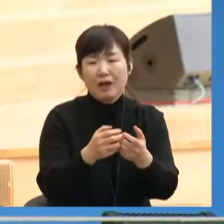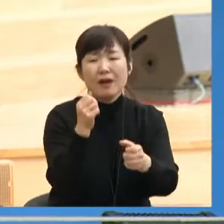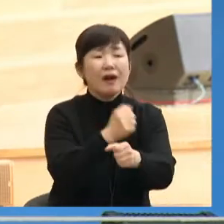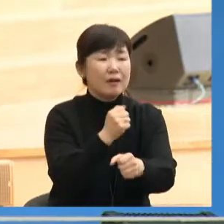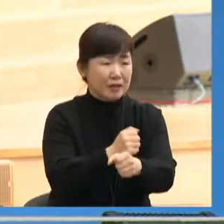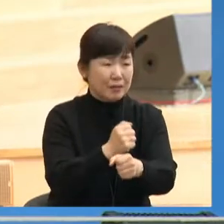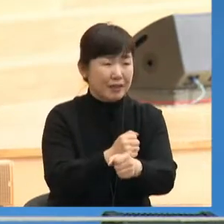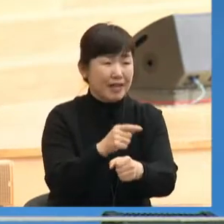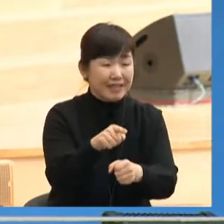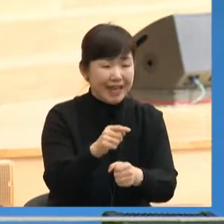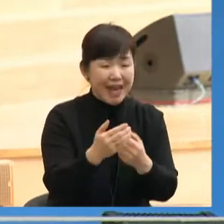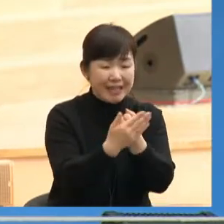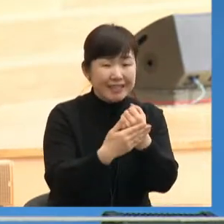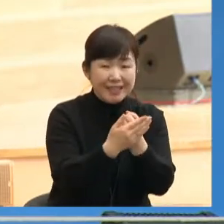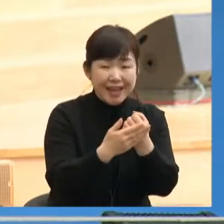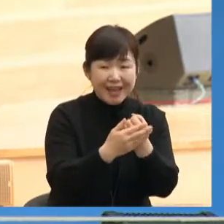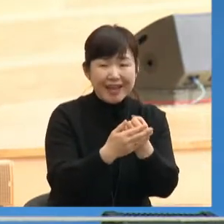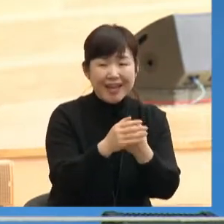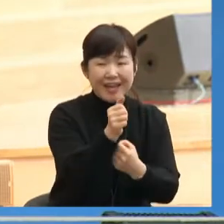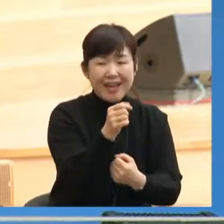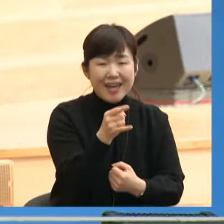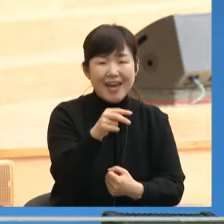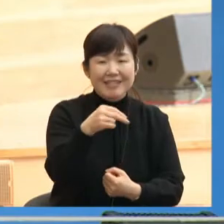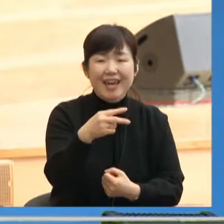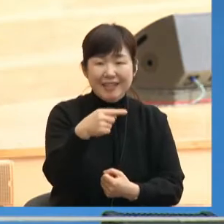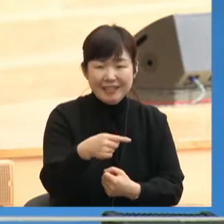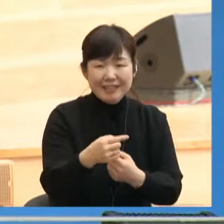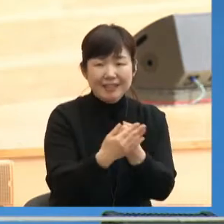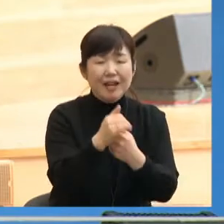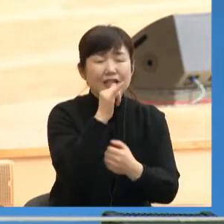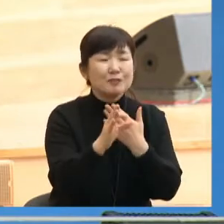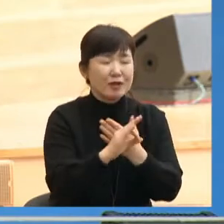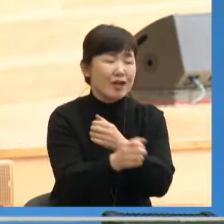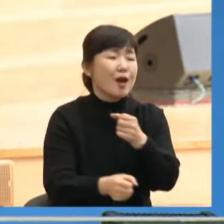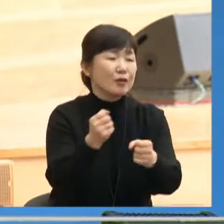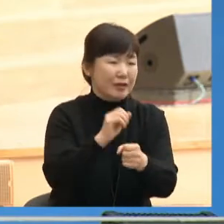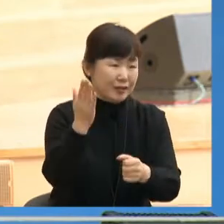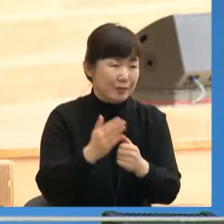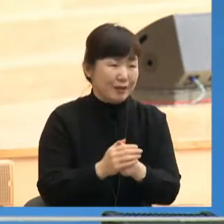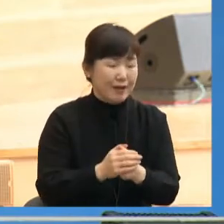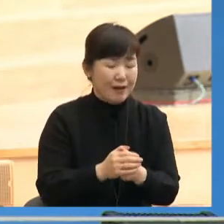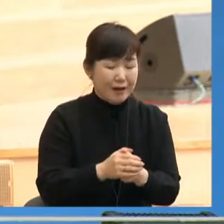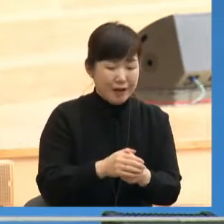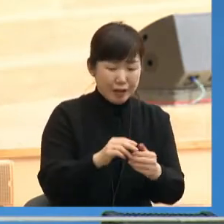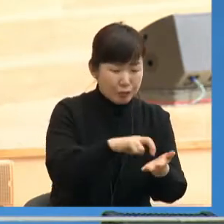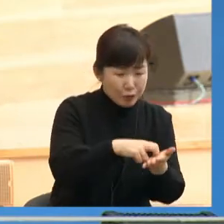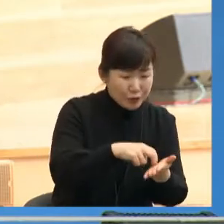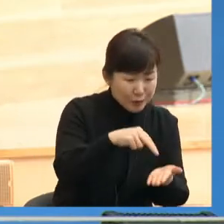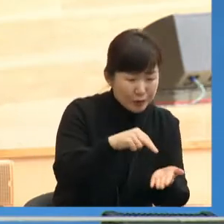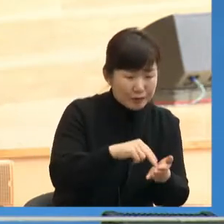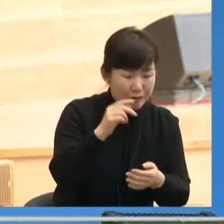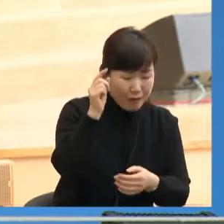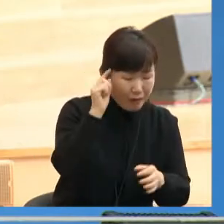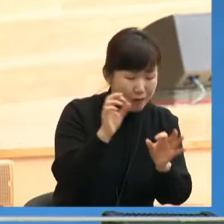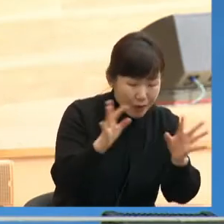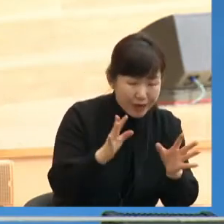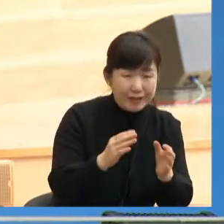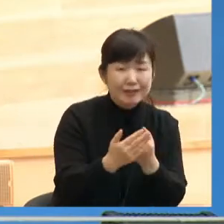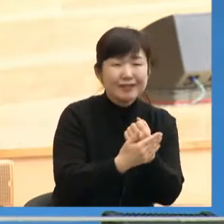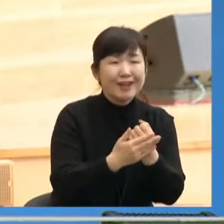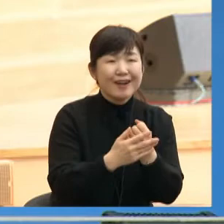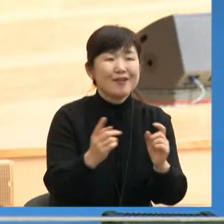일어나는 사건이에요. 아멘. 갑자기 생각하지도 못했던 그 은혜가 무비보셋에게 밀려왔죠. 그럼